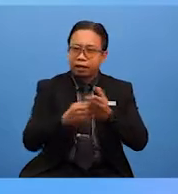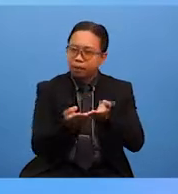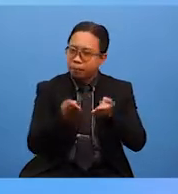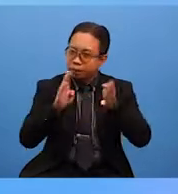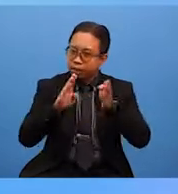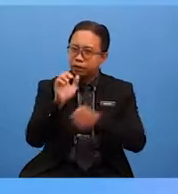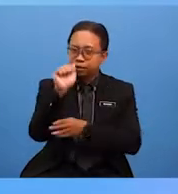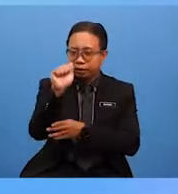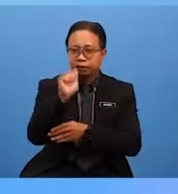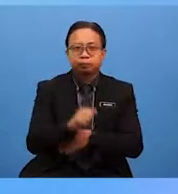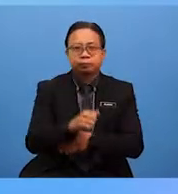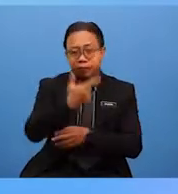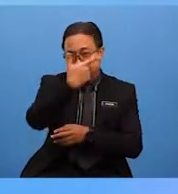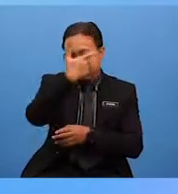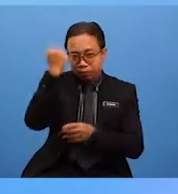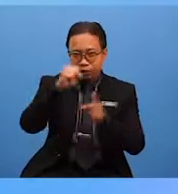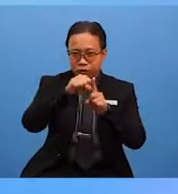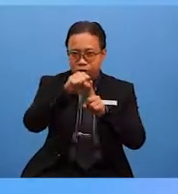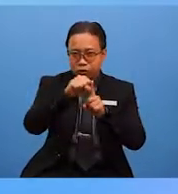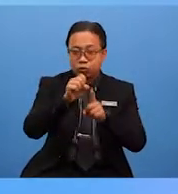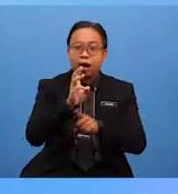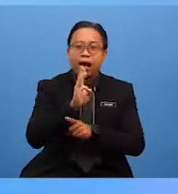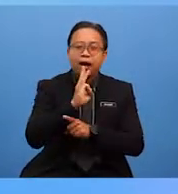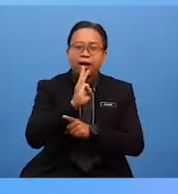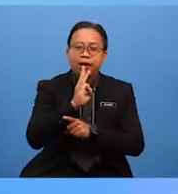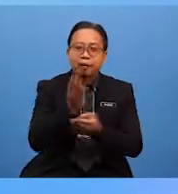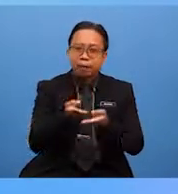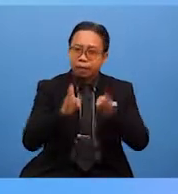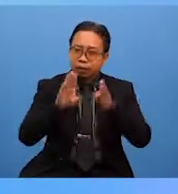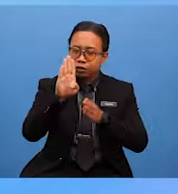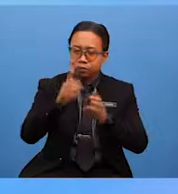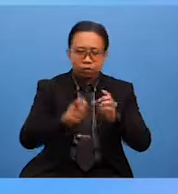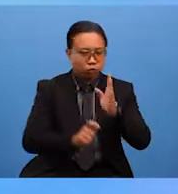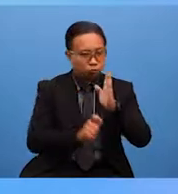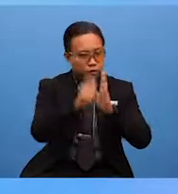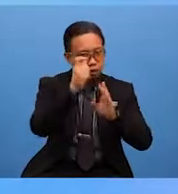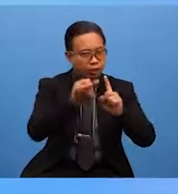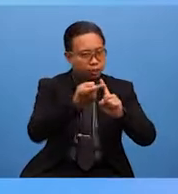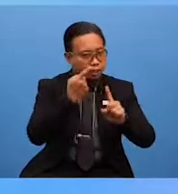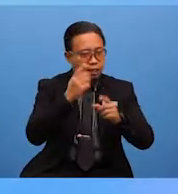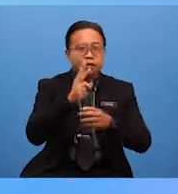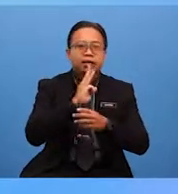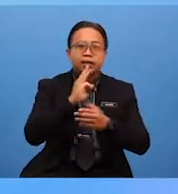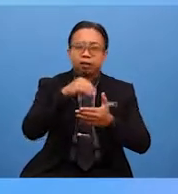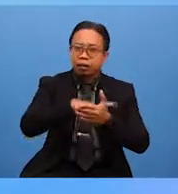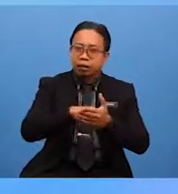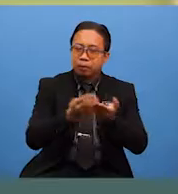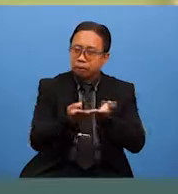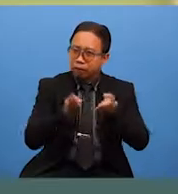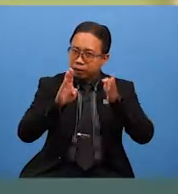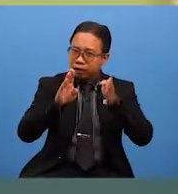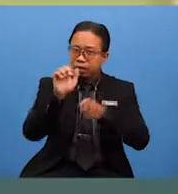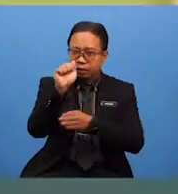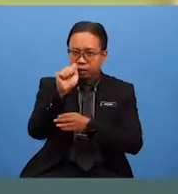bikar key kerennya suhu air dalam picardie lebih tinggi daripada air di dalam di kaki